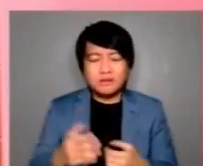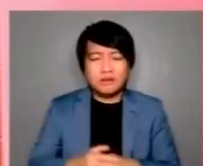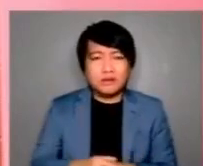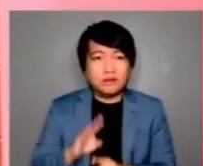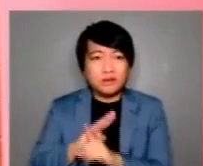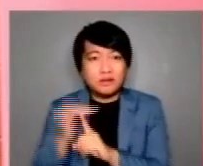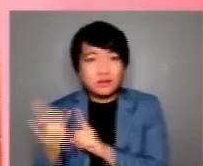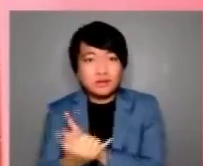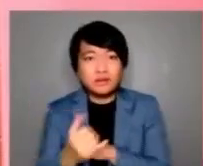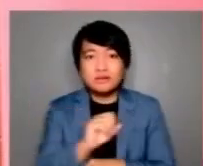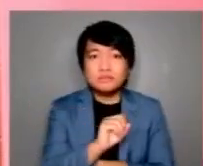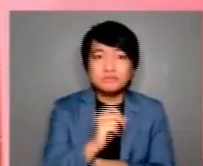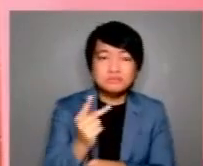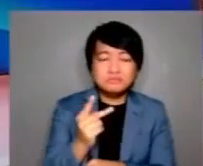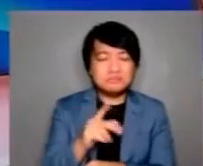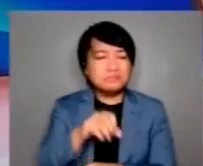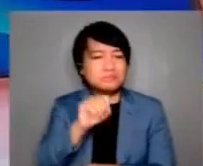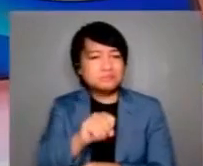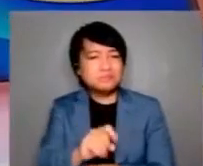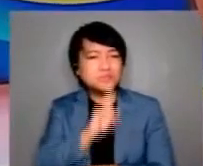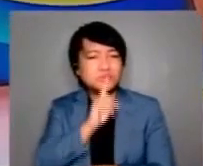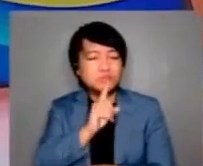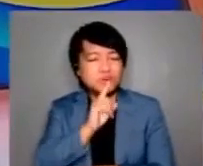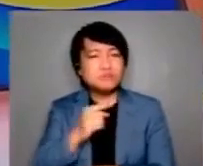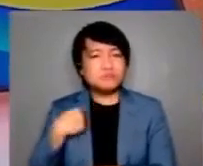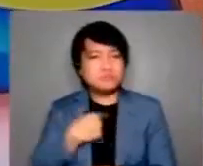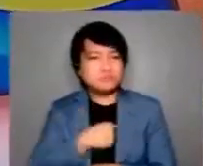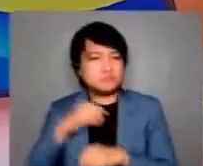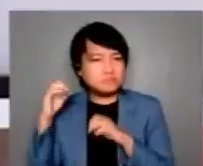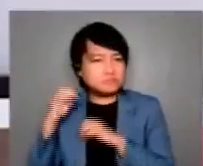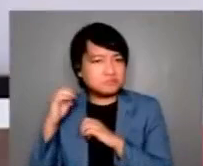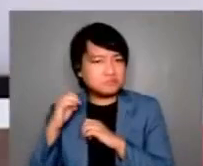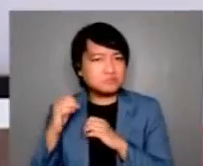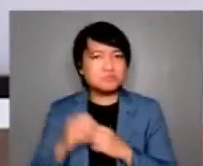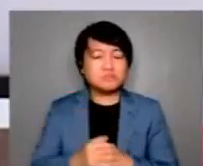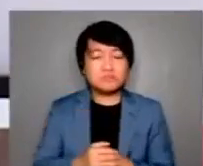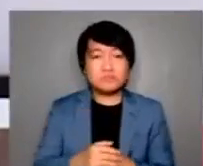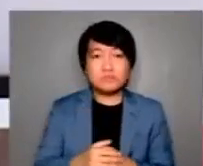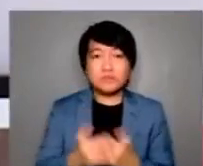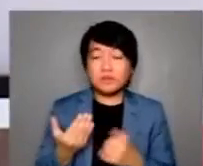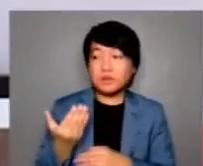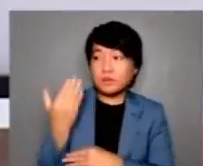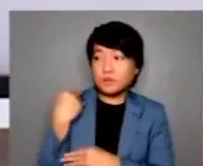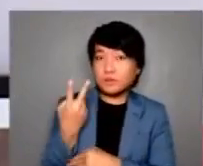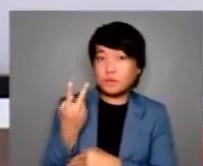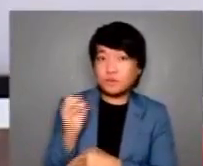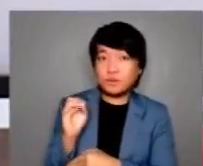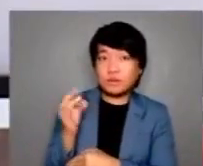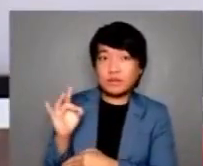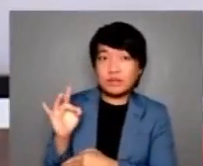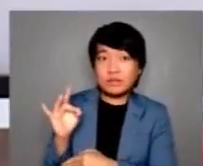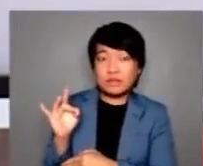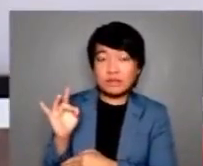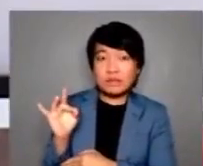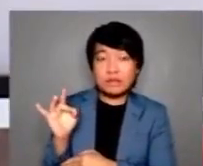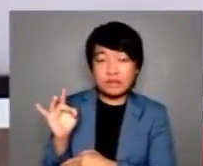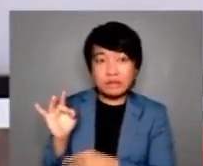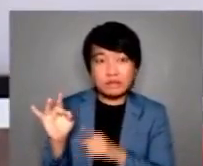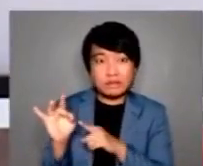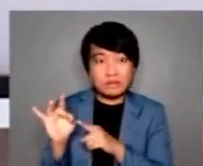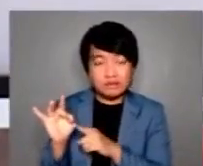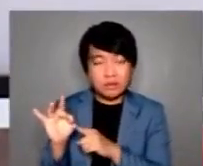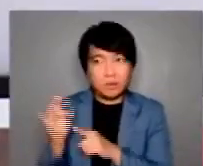expected na po natin yan Actually nga po mababa pa ito kumpara nung 2018 almost 25 lang po ang ating election related